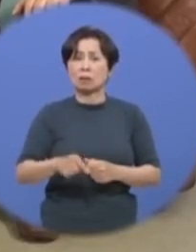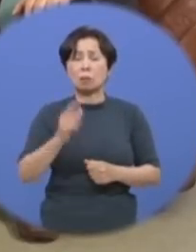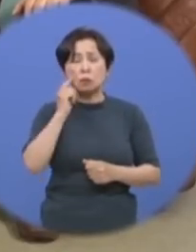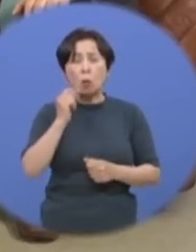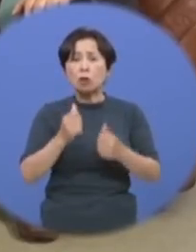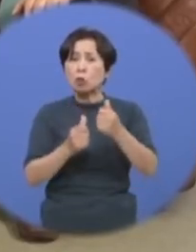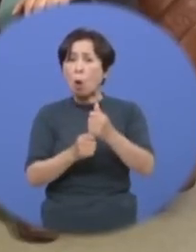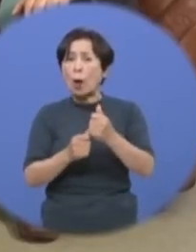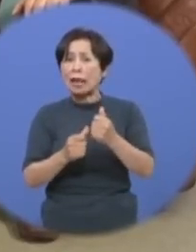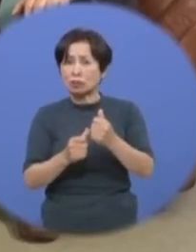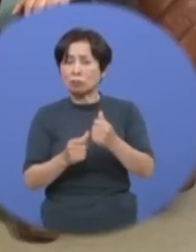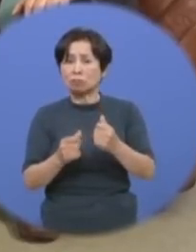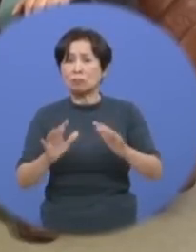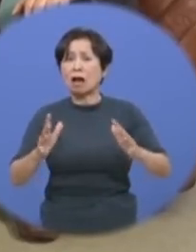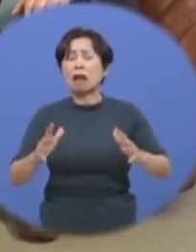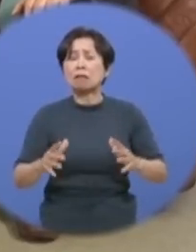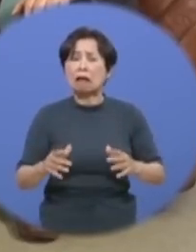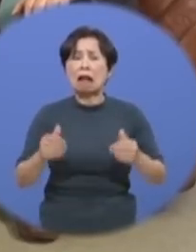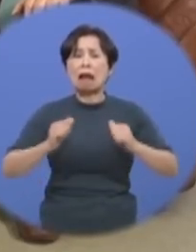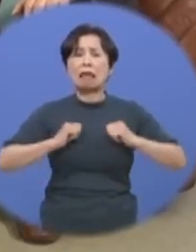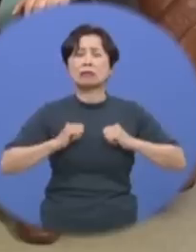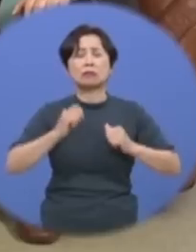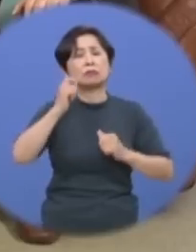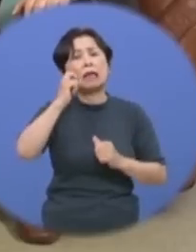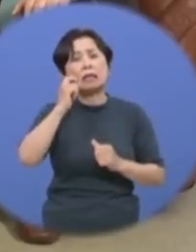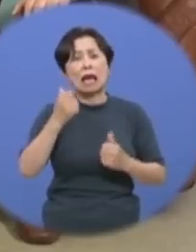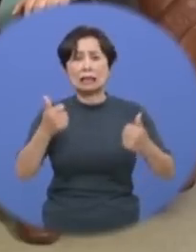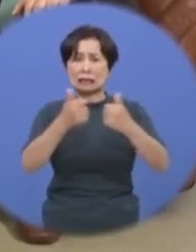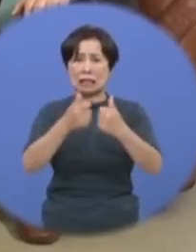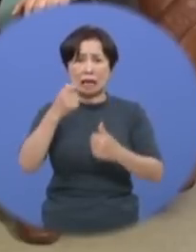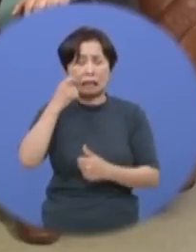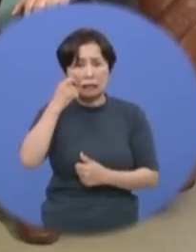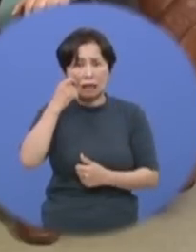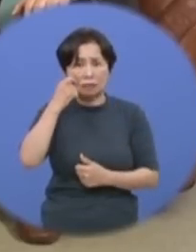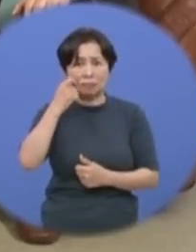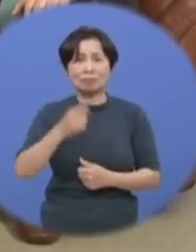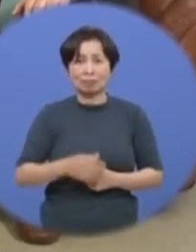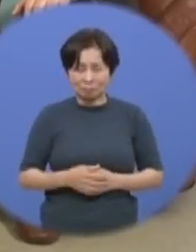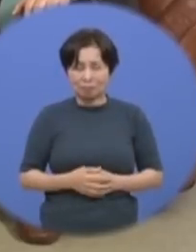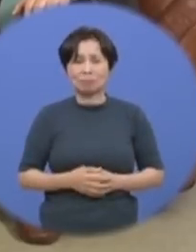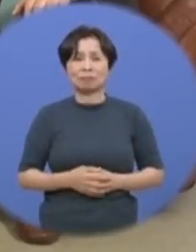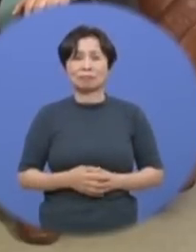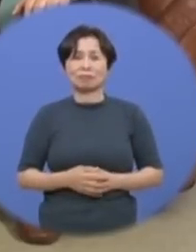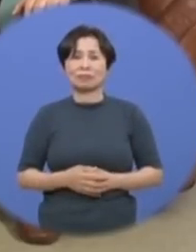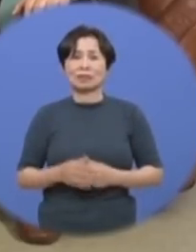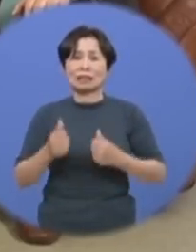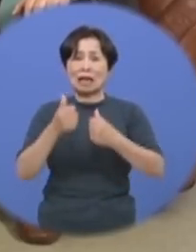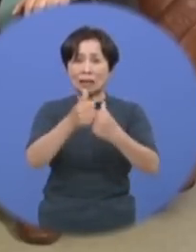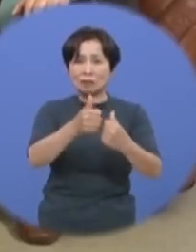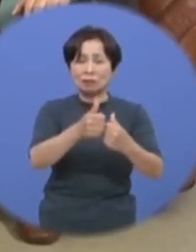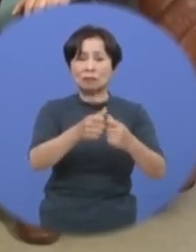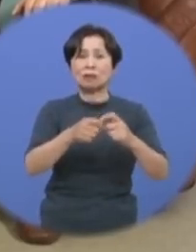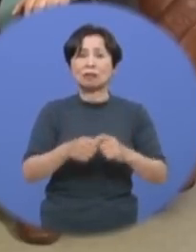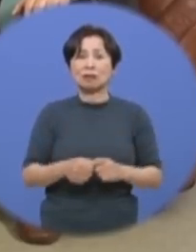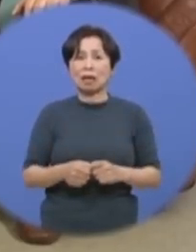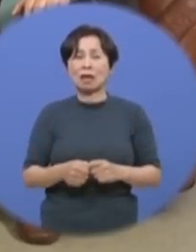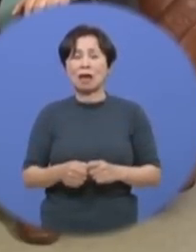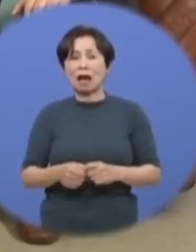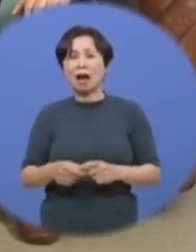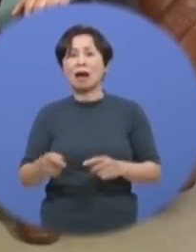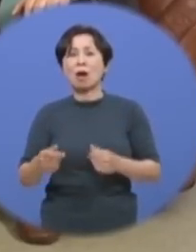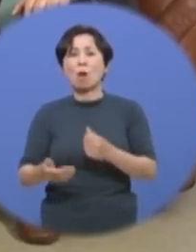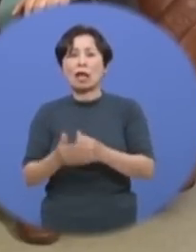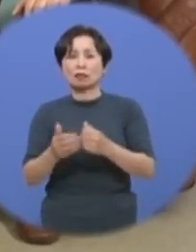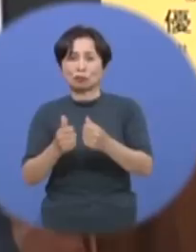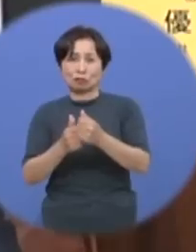よでバッティング付ちゃいくでそこでかカーって打って勝ったことによってバッティングチャオれ投げて良かった